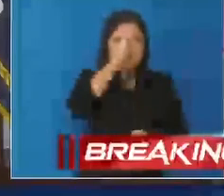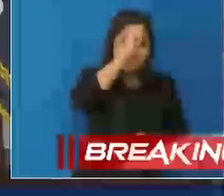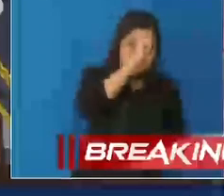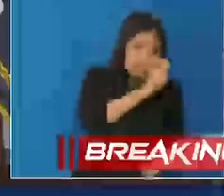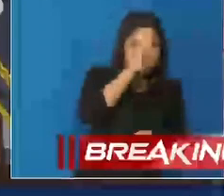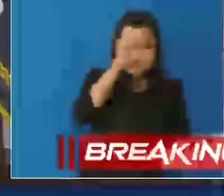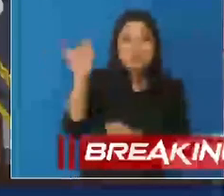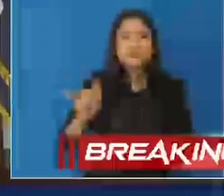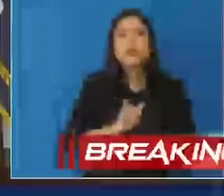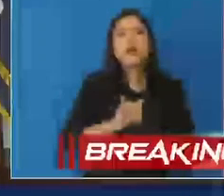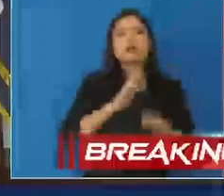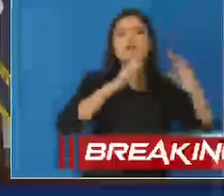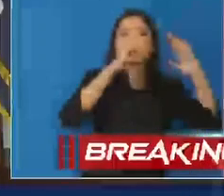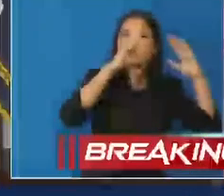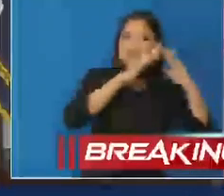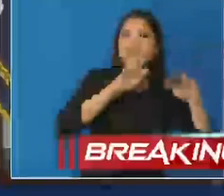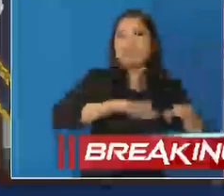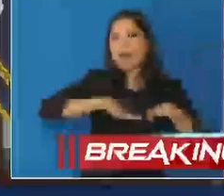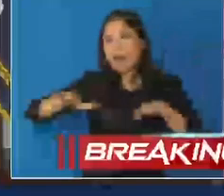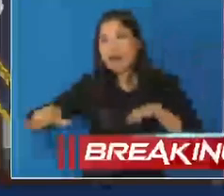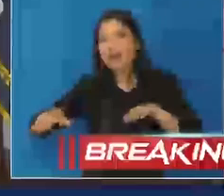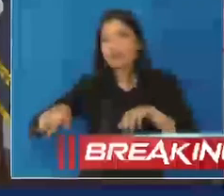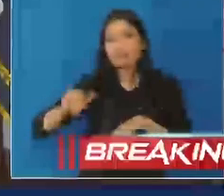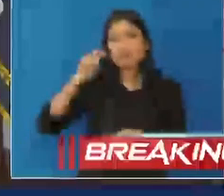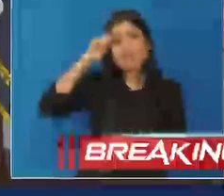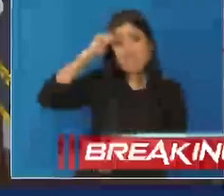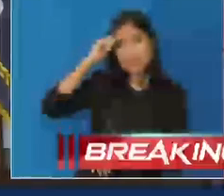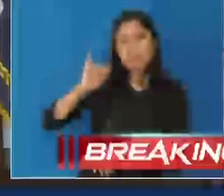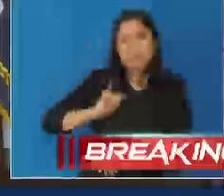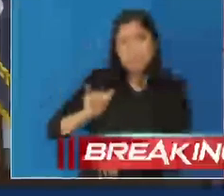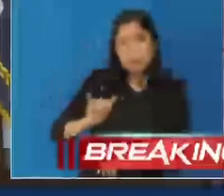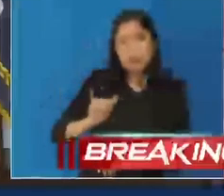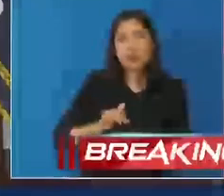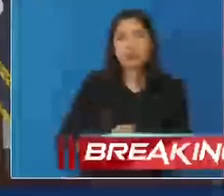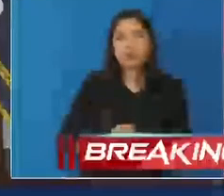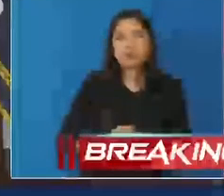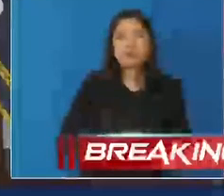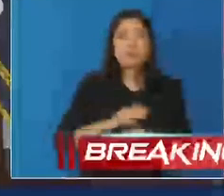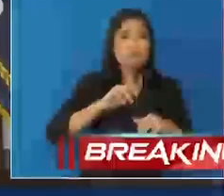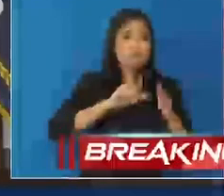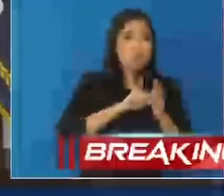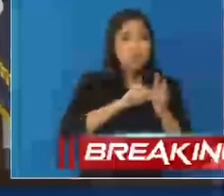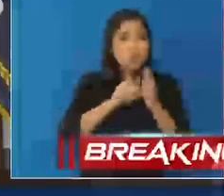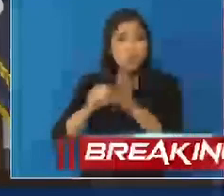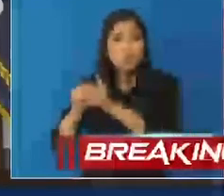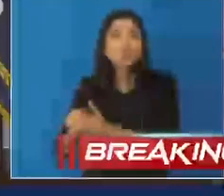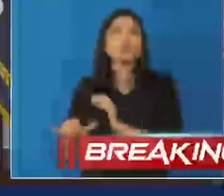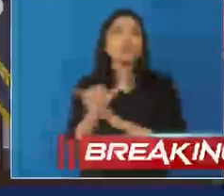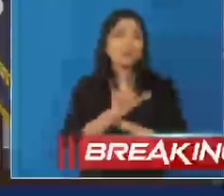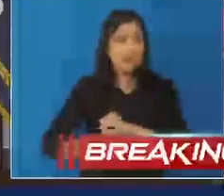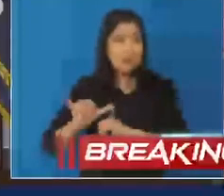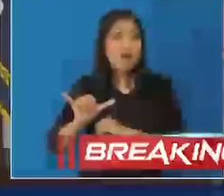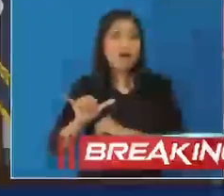tetangga kita saling mengingatkan ini menjadi sesuatu yang penting saling membantu ini menjadi tulang punggung